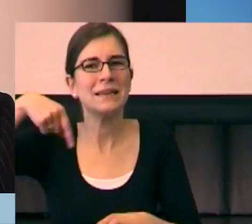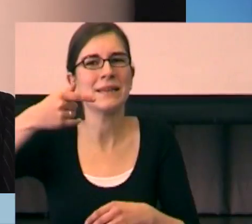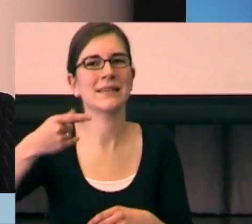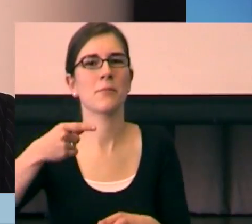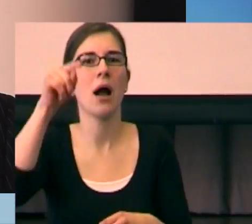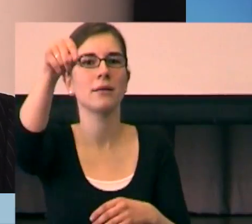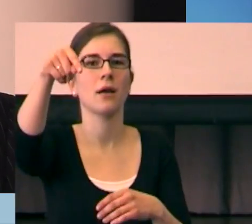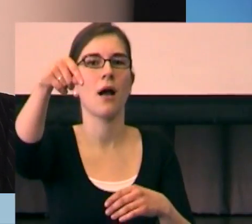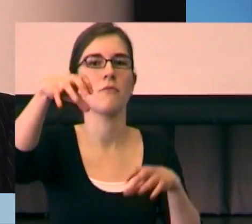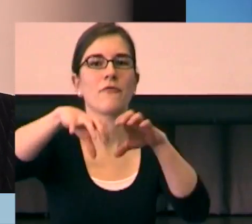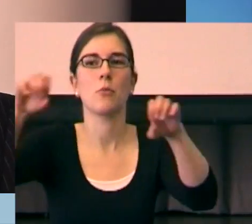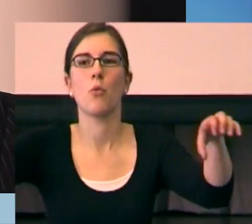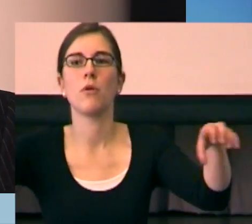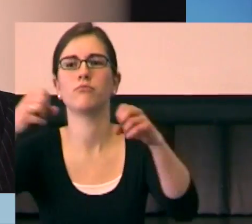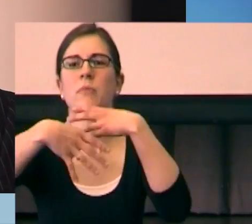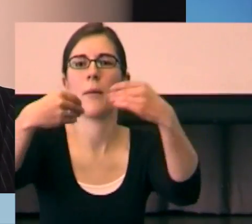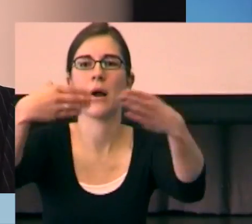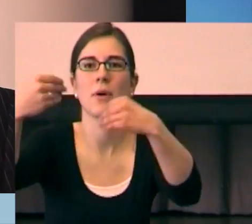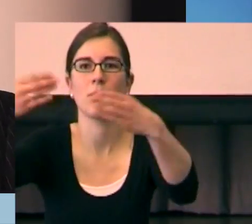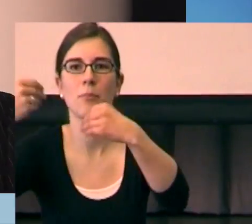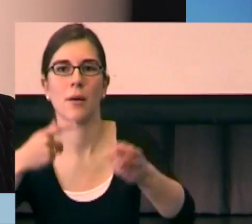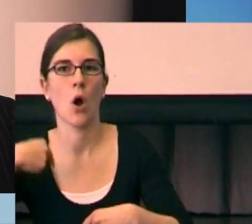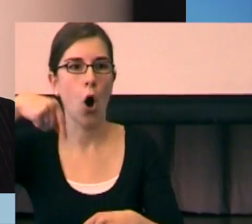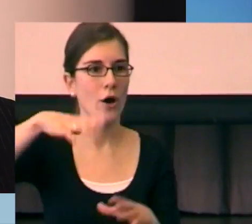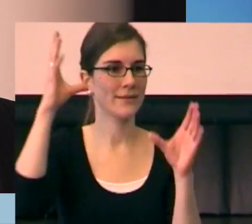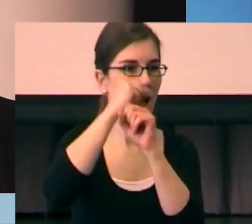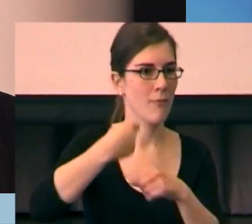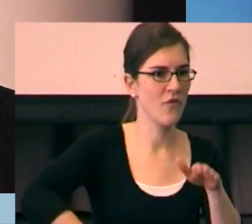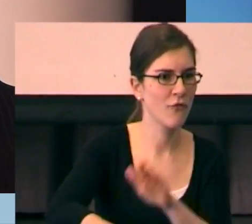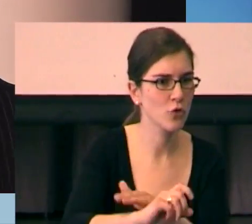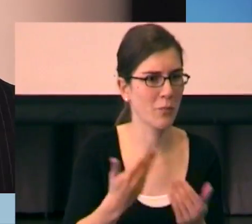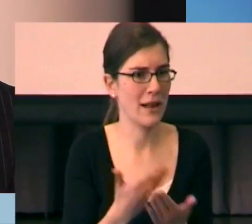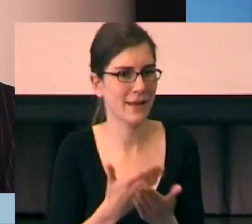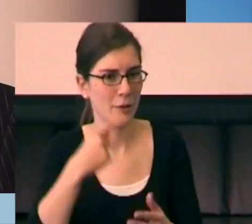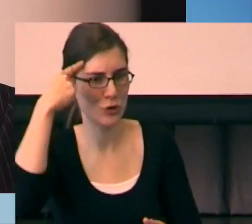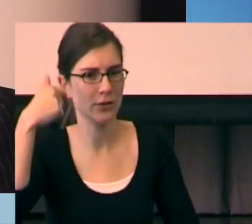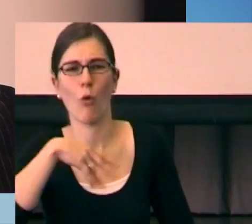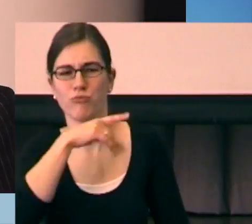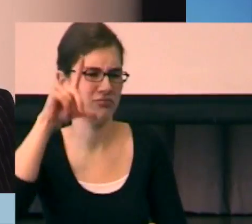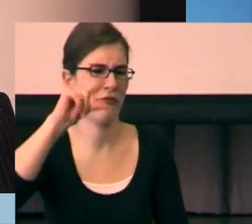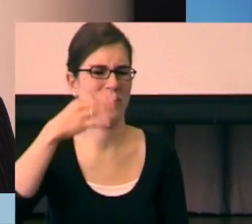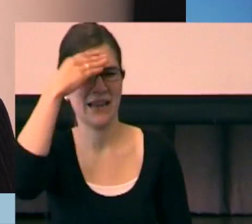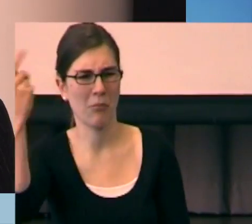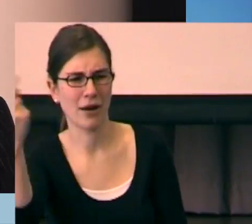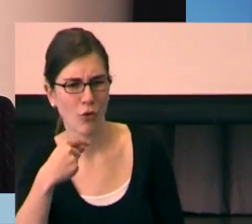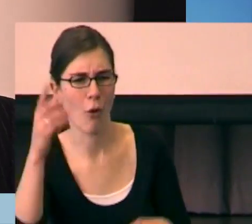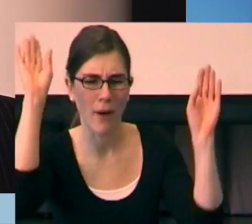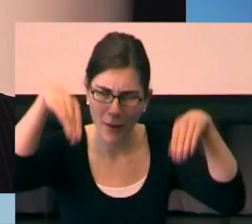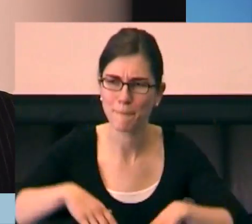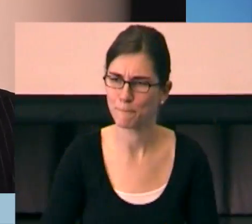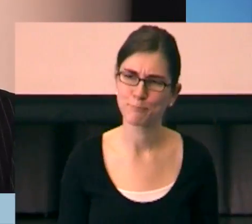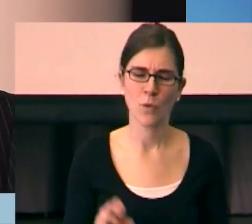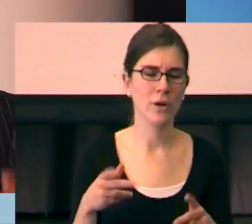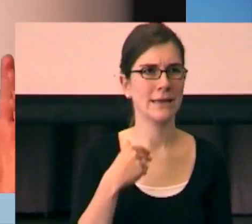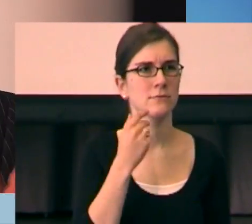Heute Abend spielen die Bayern. Wir konnten wirklich nicht damit rechnen, dass der Saal so voll wird. Aber ich verspreche Ihnen, Sie sind rechtzeitig zu Hause.